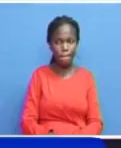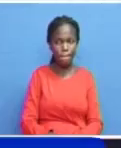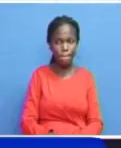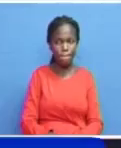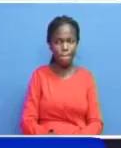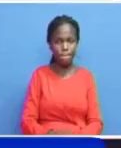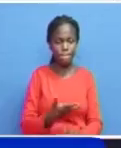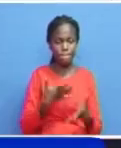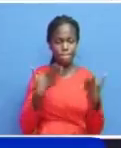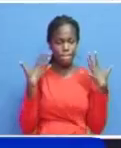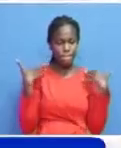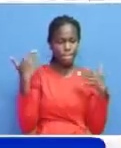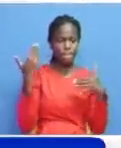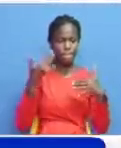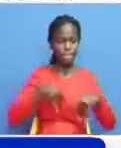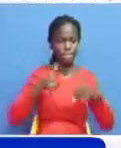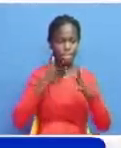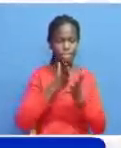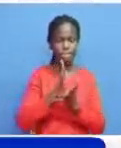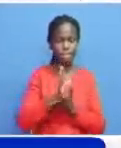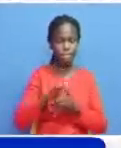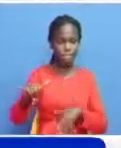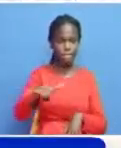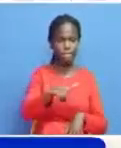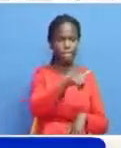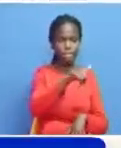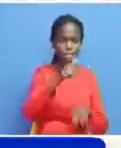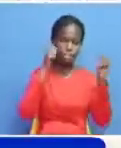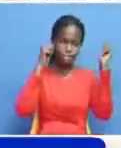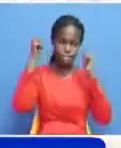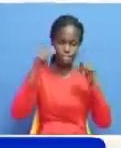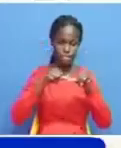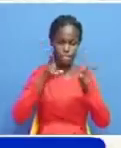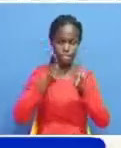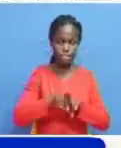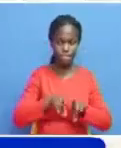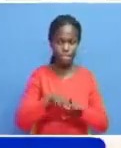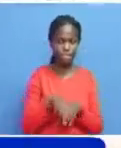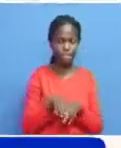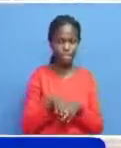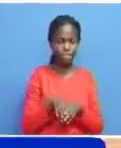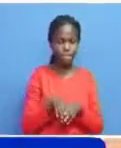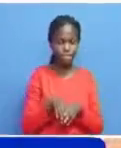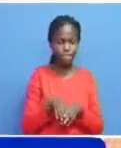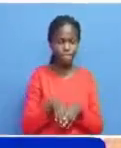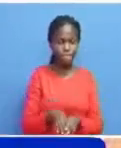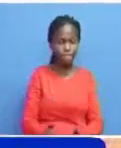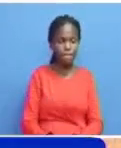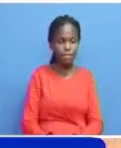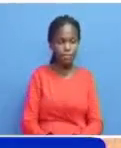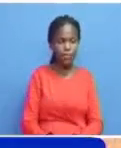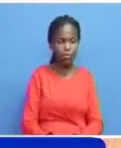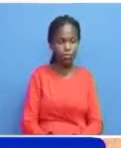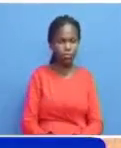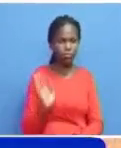Maseso mautane vya kwesela ndake saikosi maenda ya otamutu wa chathi ke. Duncan Kibogo.